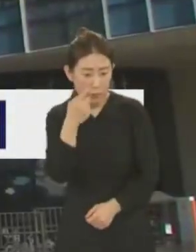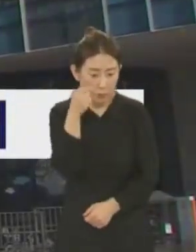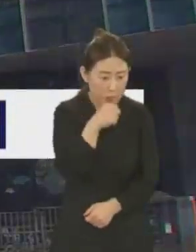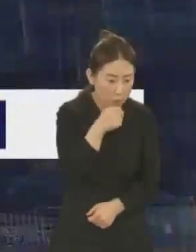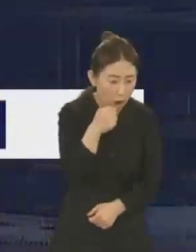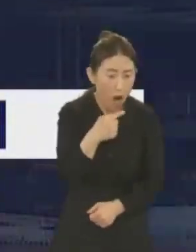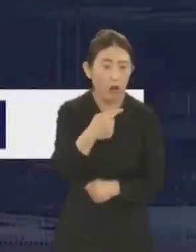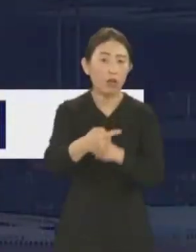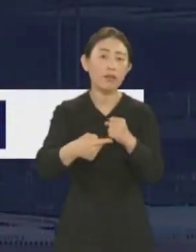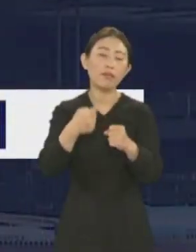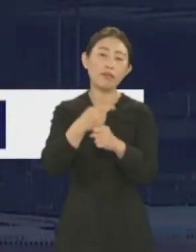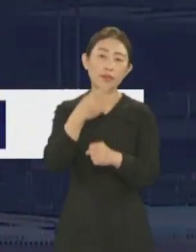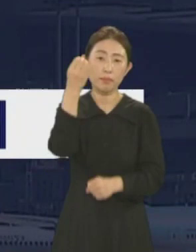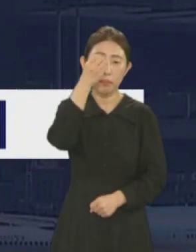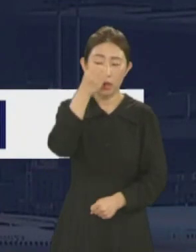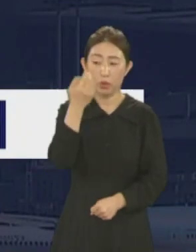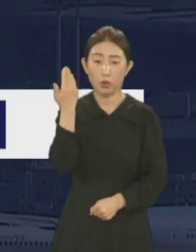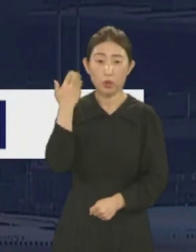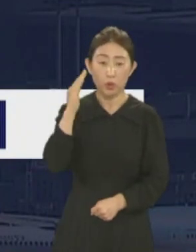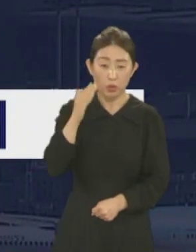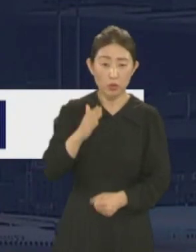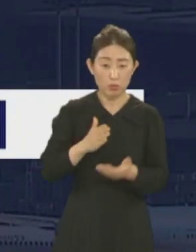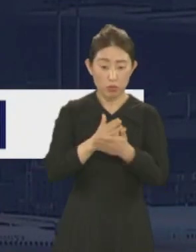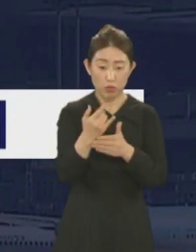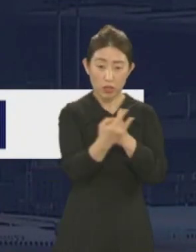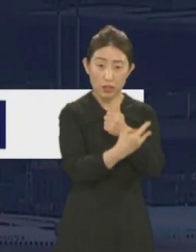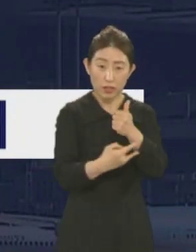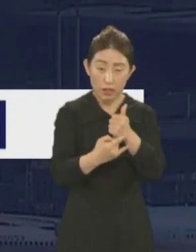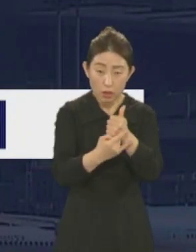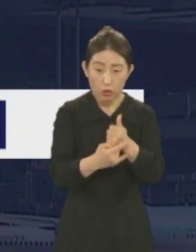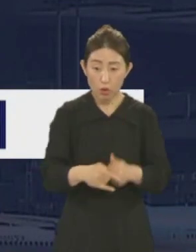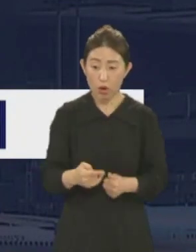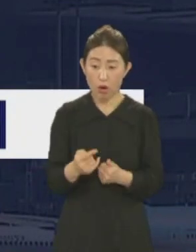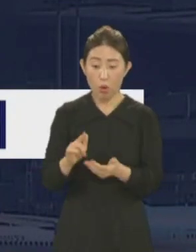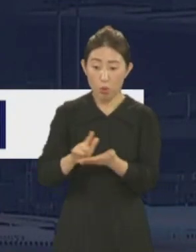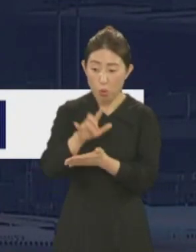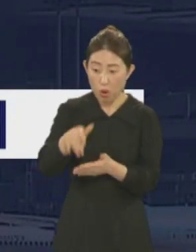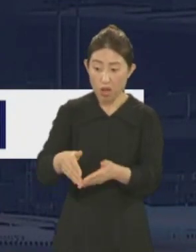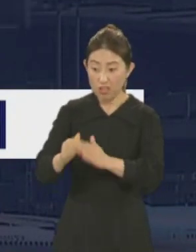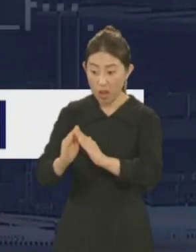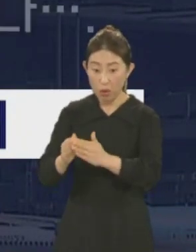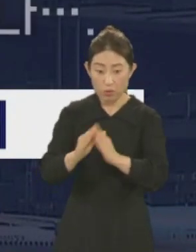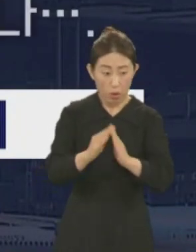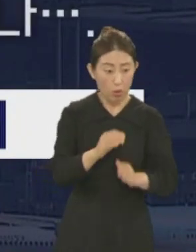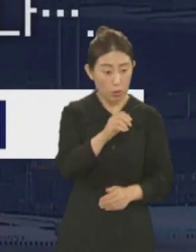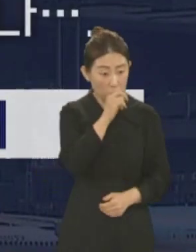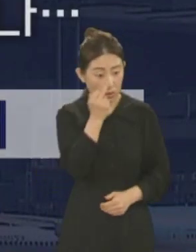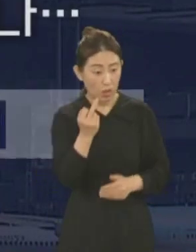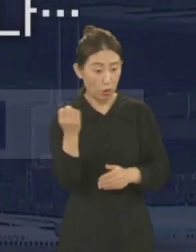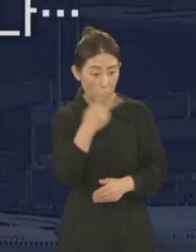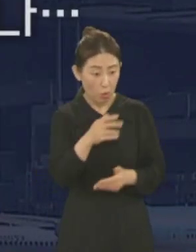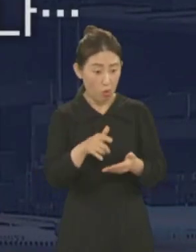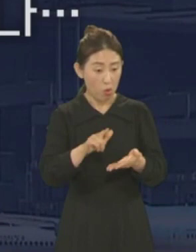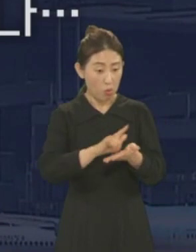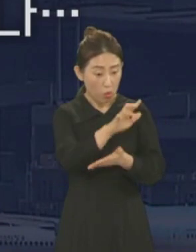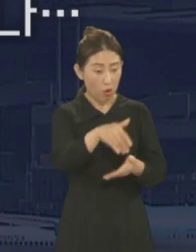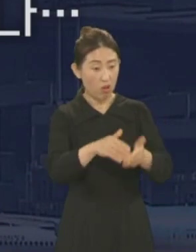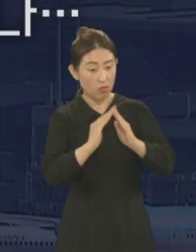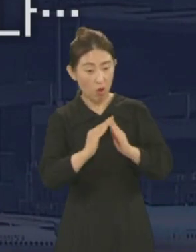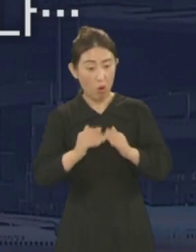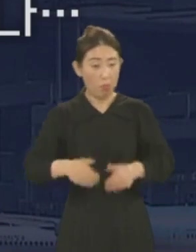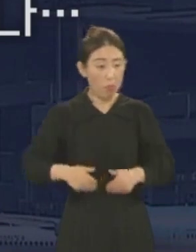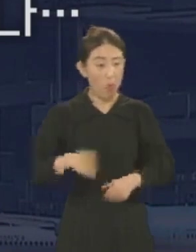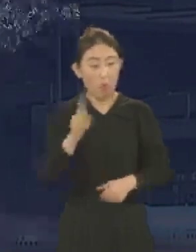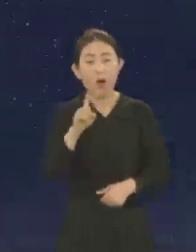이례적으로 길어졌고 최근 분과위원회에서는 지방공항 난립을 들어 서산공항 필요성에 의문을 제기한 의견이